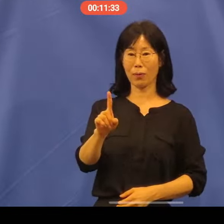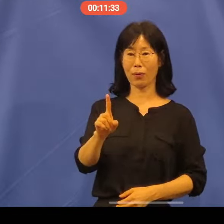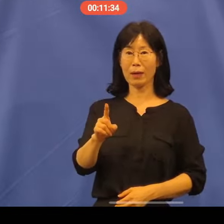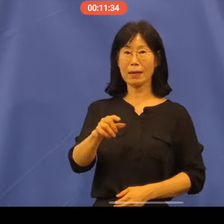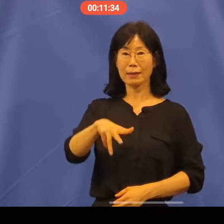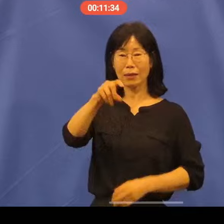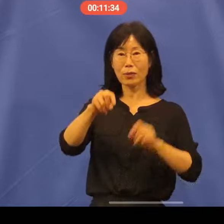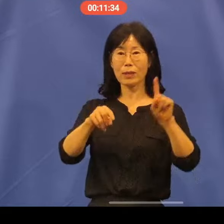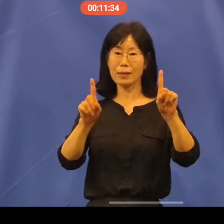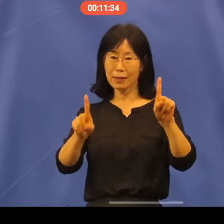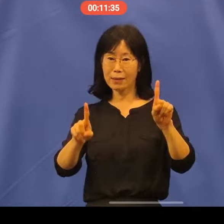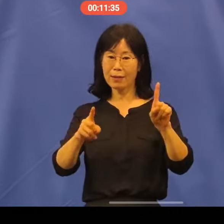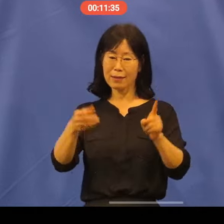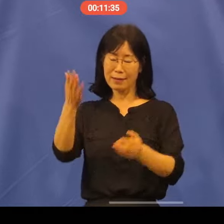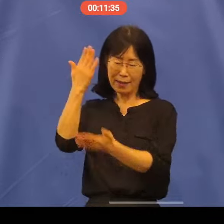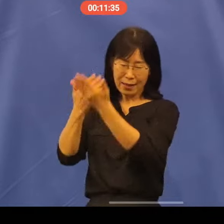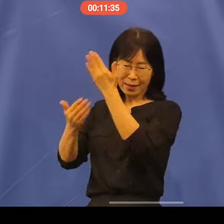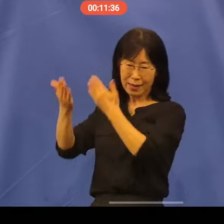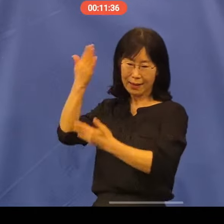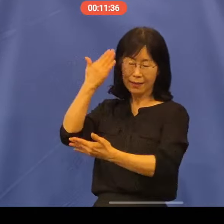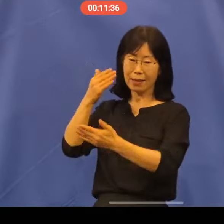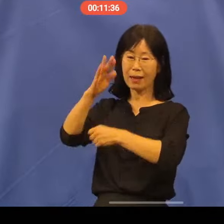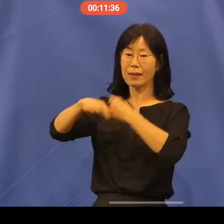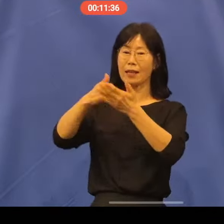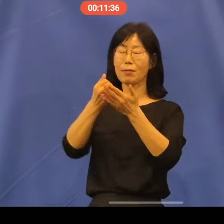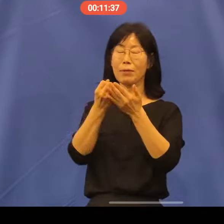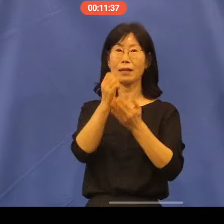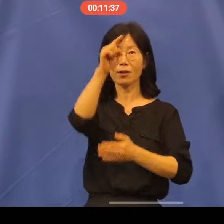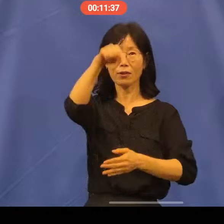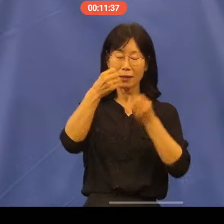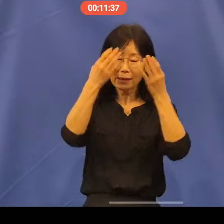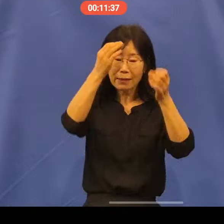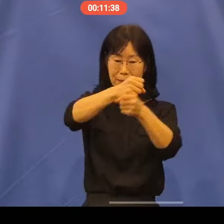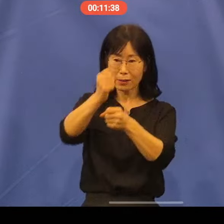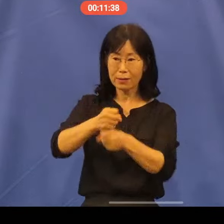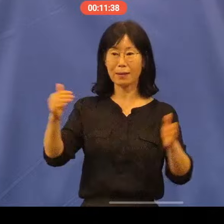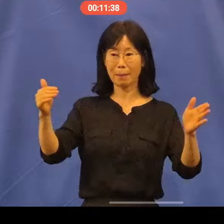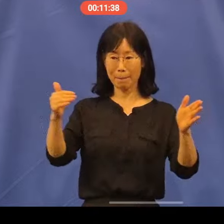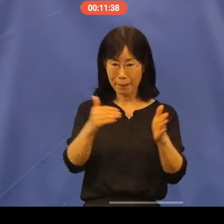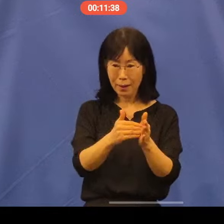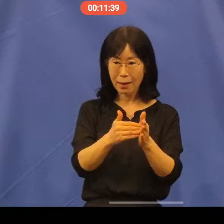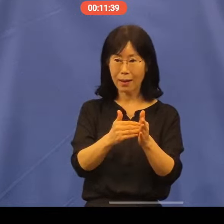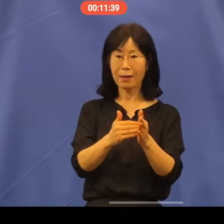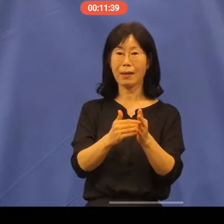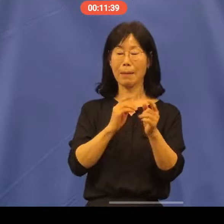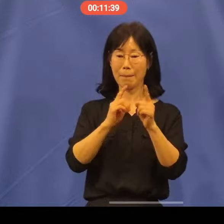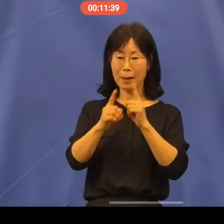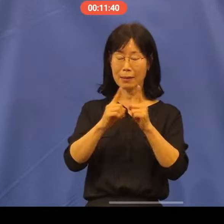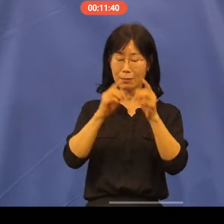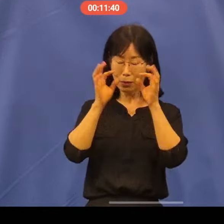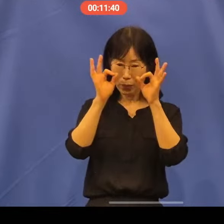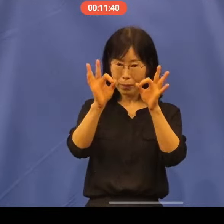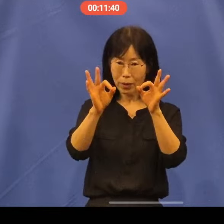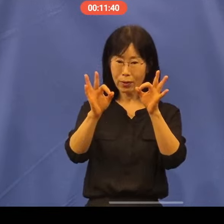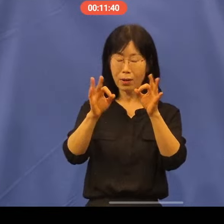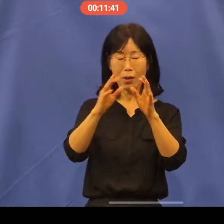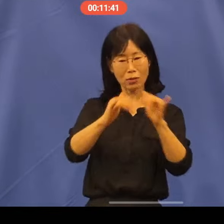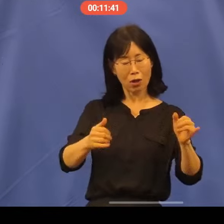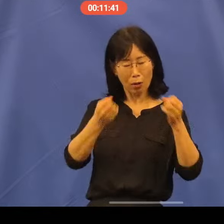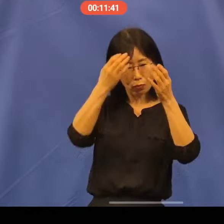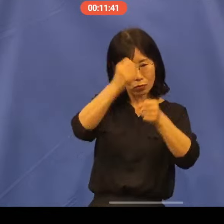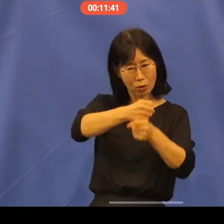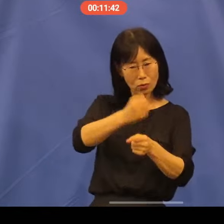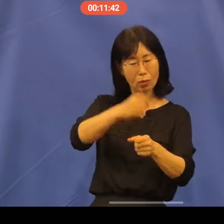1장 1절에 태초에 하나님이 천지를 창조하셨다고 할 때 이 창조하신 그 하나님의 창조의 목적이 뭐냐는 거예요. 그러니까